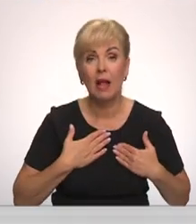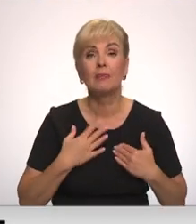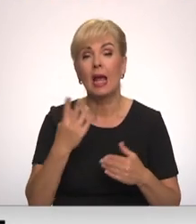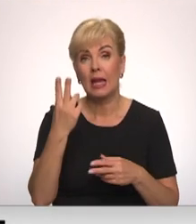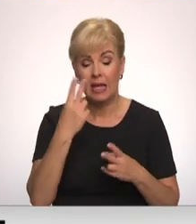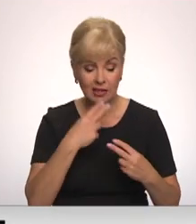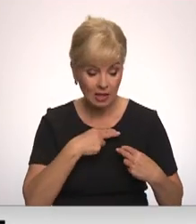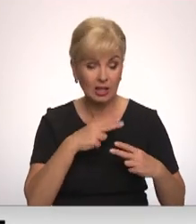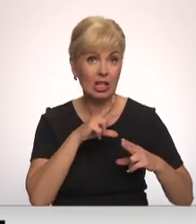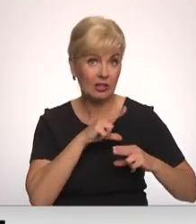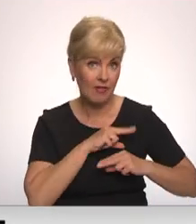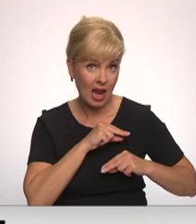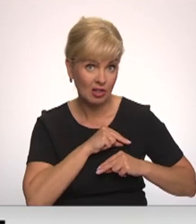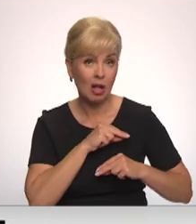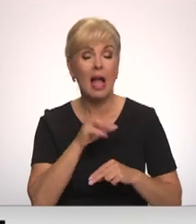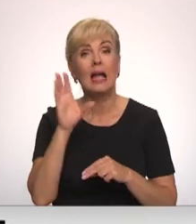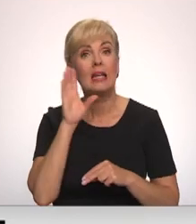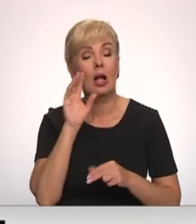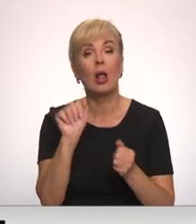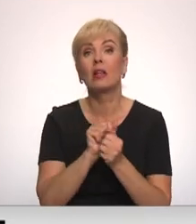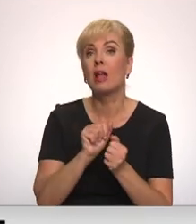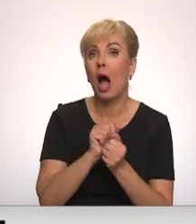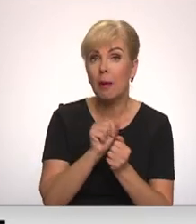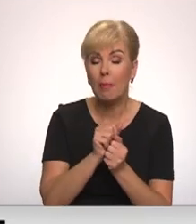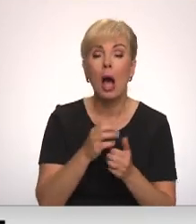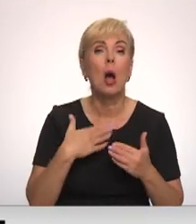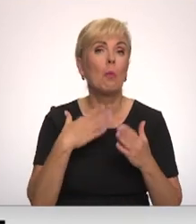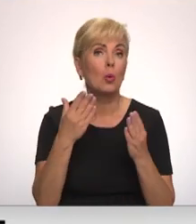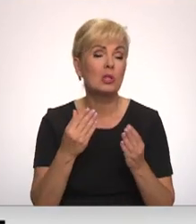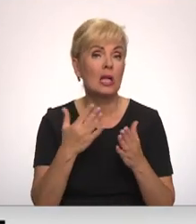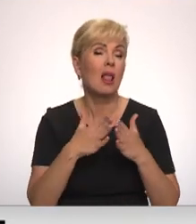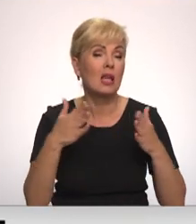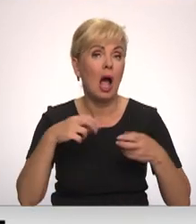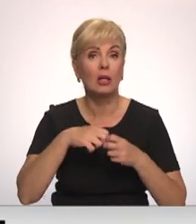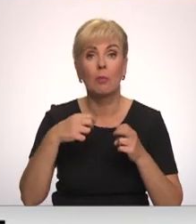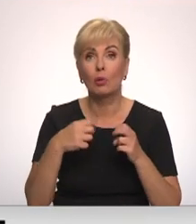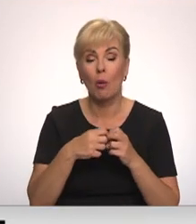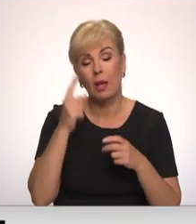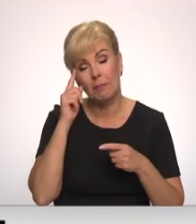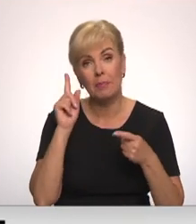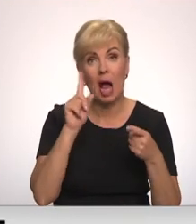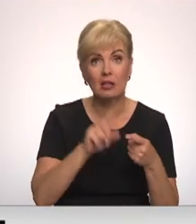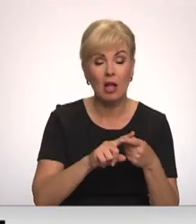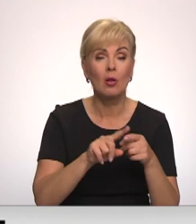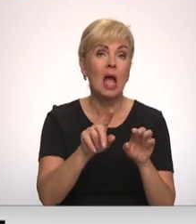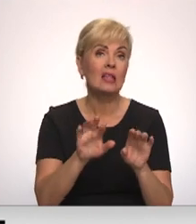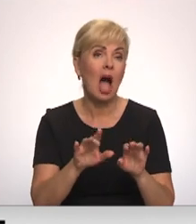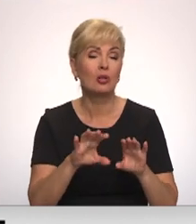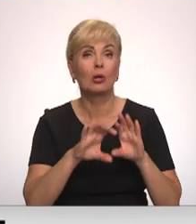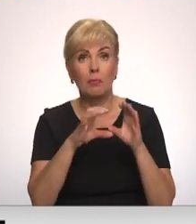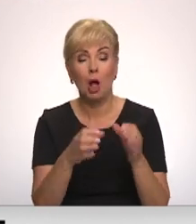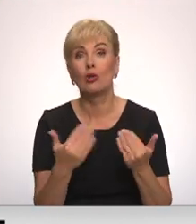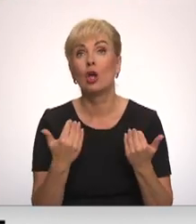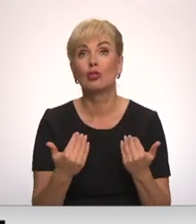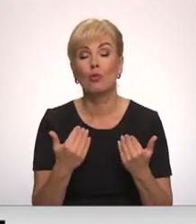savā dvēselē, ieklausīties dabā. Tā ir mūsdiena liela problēma, ka cilvēki tā kā ieslēdzās savā datora pasaulē. Arī šodien,